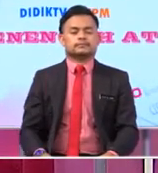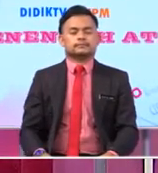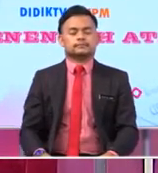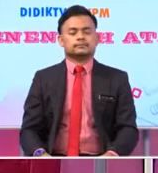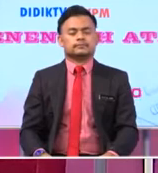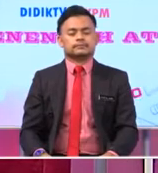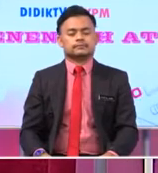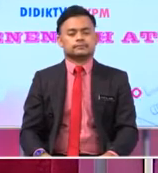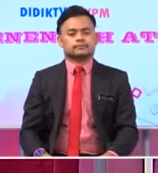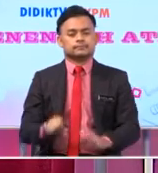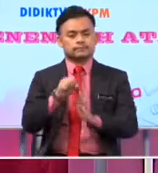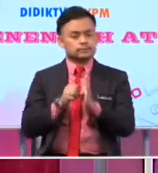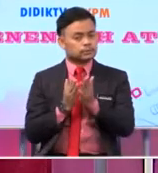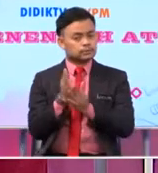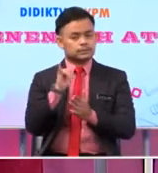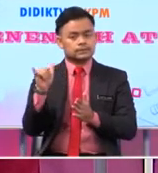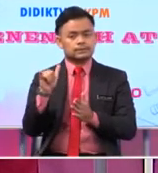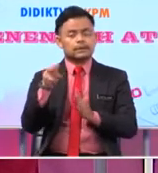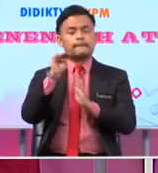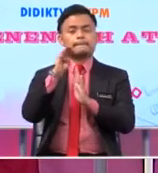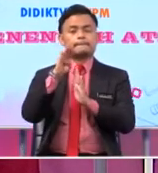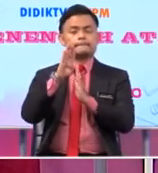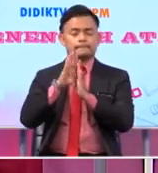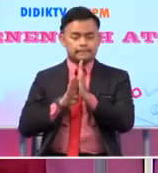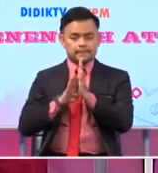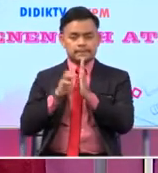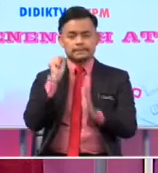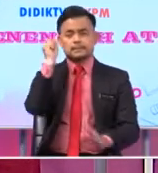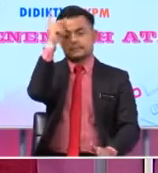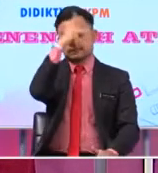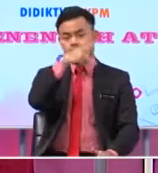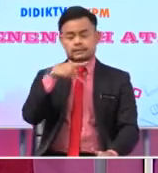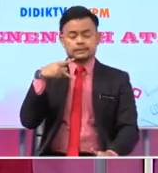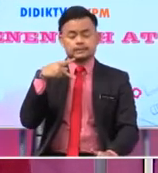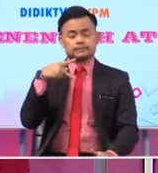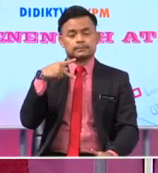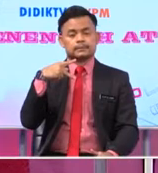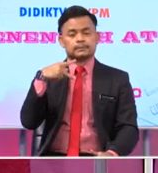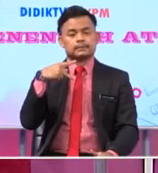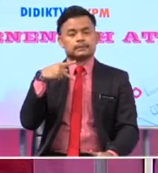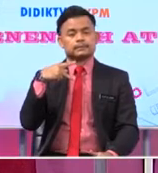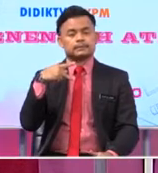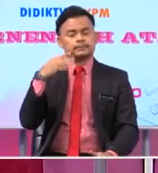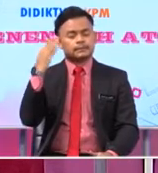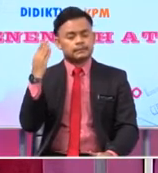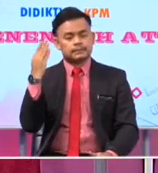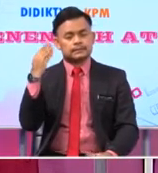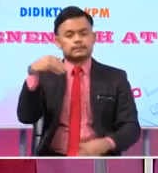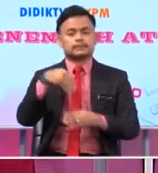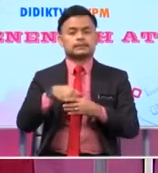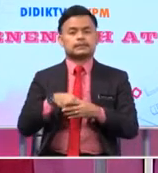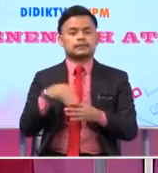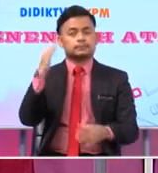hai oke seterusnya bersikap sederhana dalam pemikiran pertuturan dan perbuatan geng